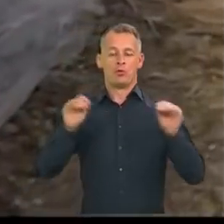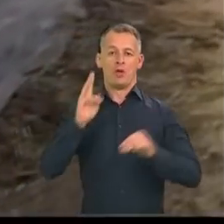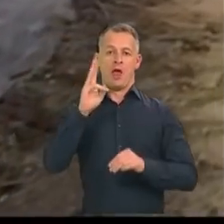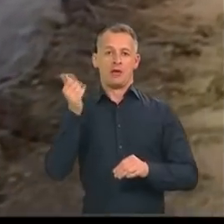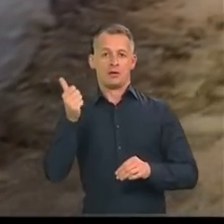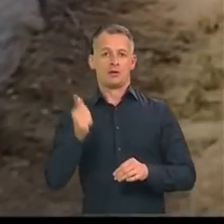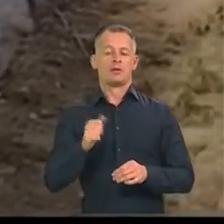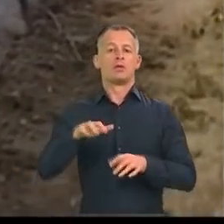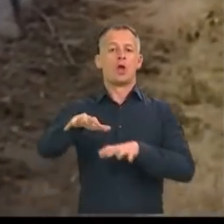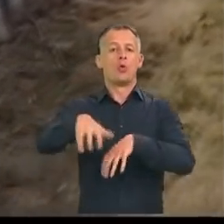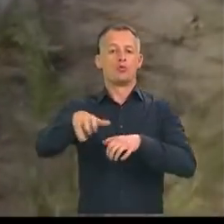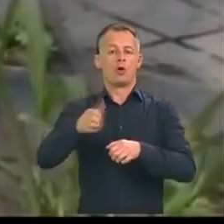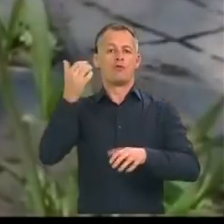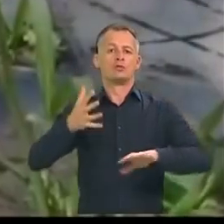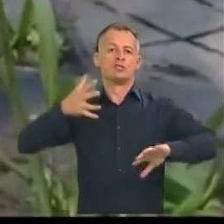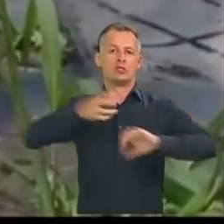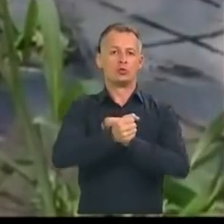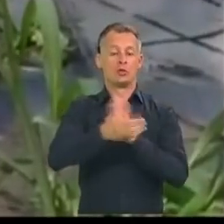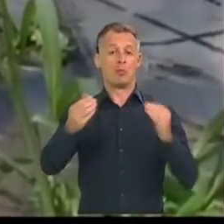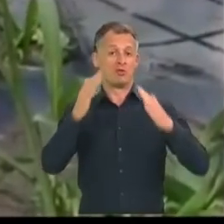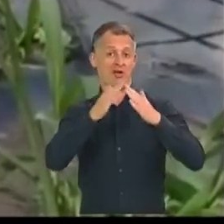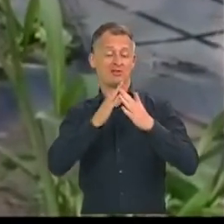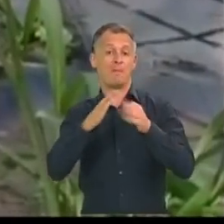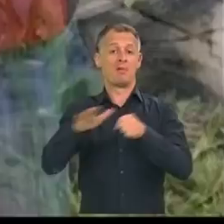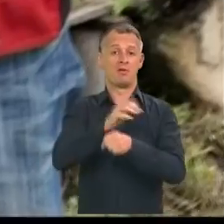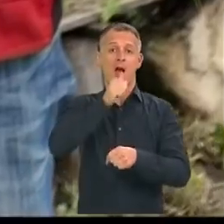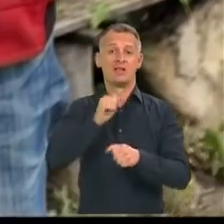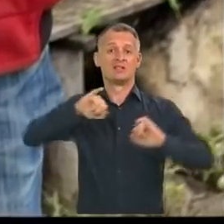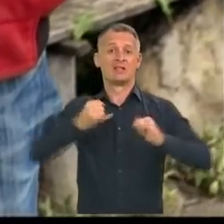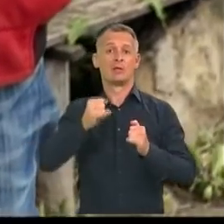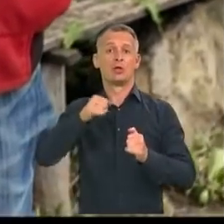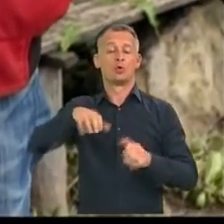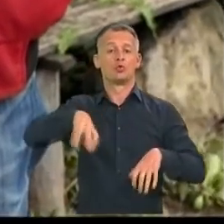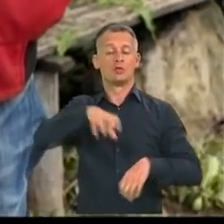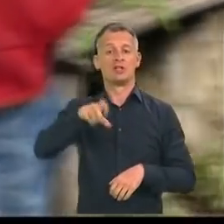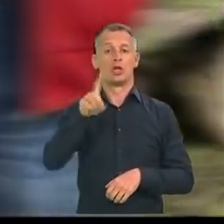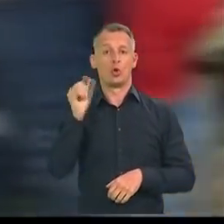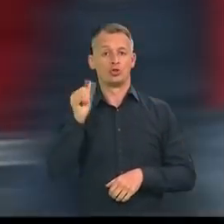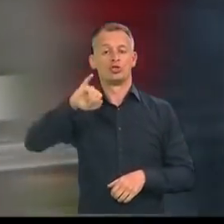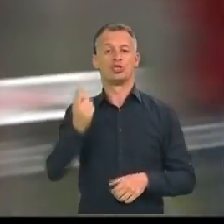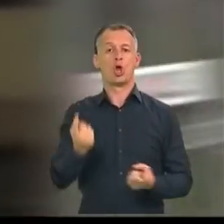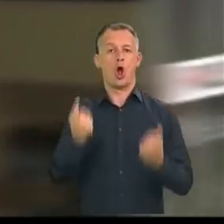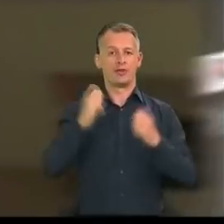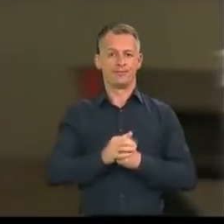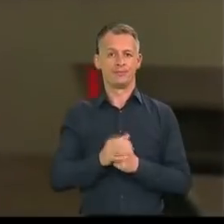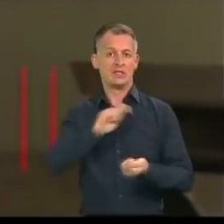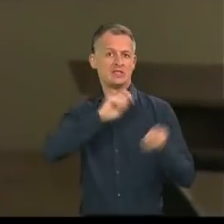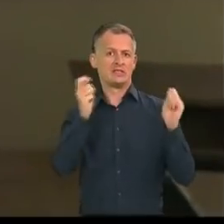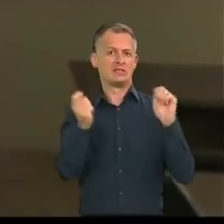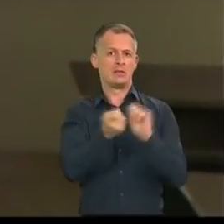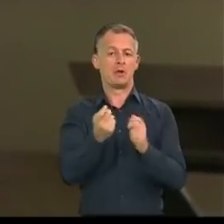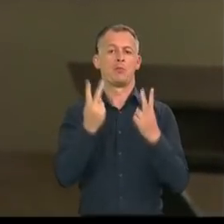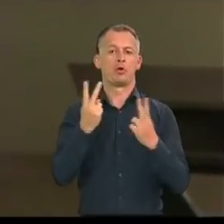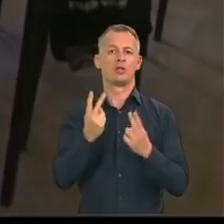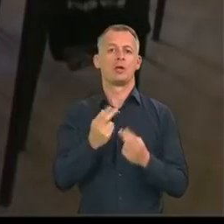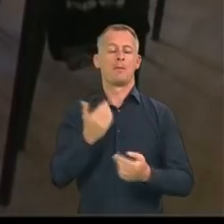Zeci de hectare de culturi au fost distruse, iar sute de case inundate s-a întâmplat în județele Dolj și Olt. Schimbări majore pentru